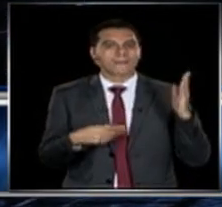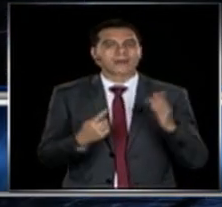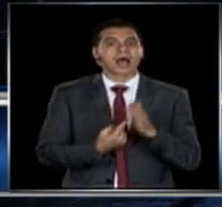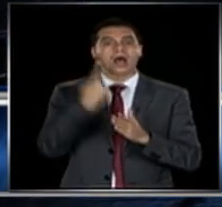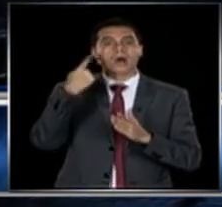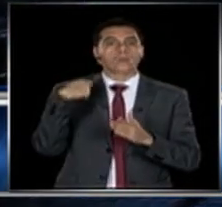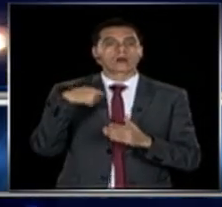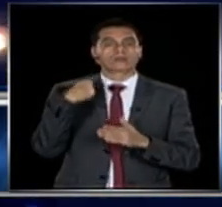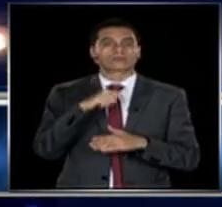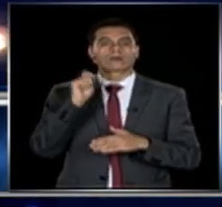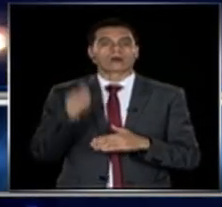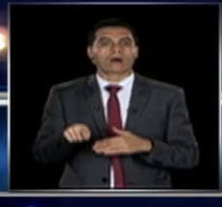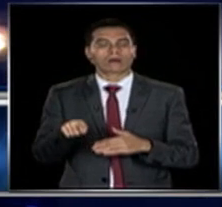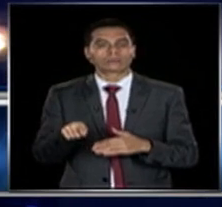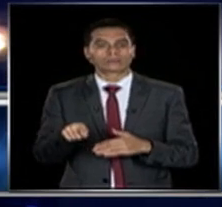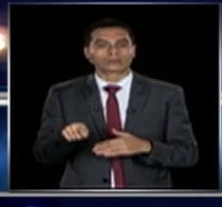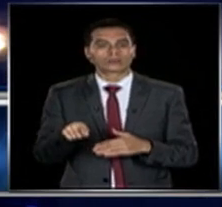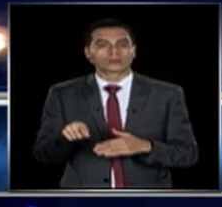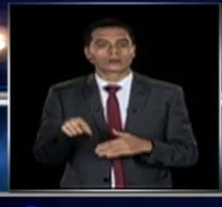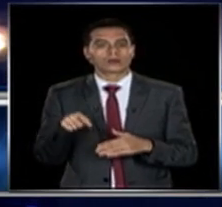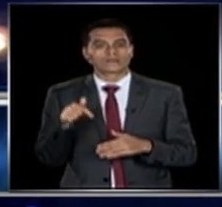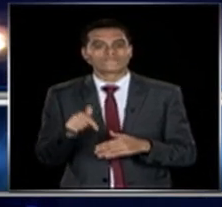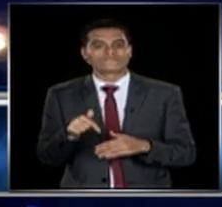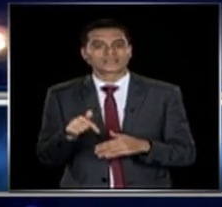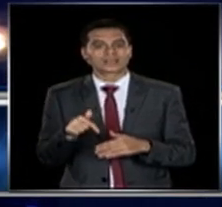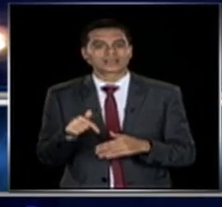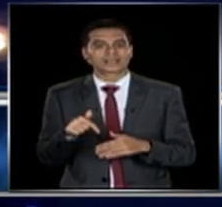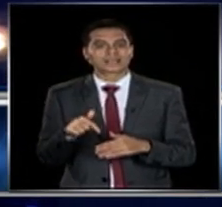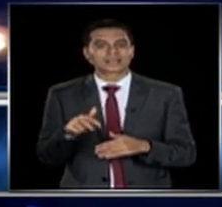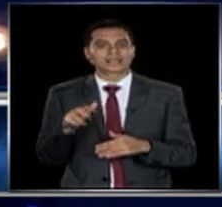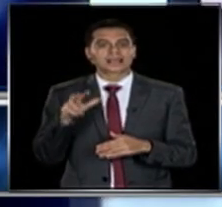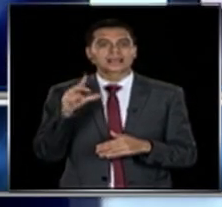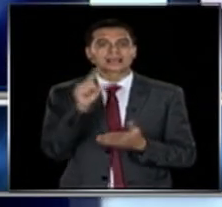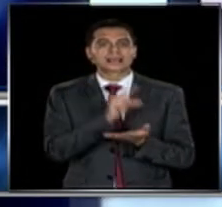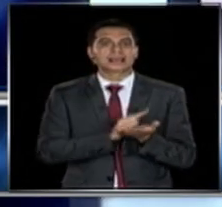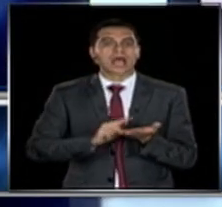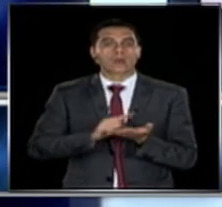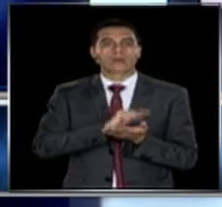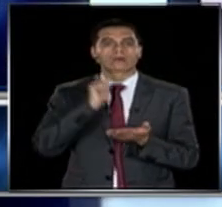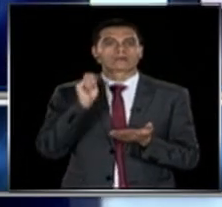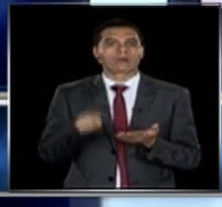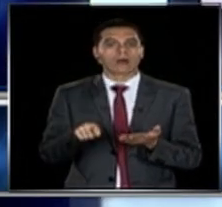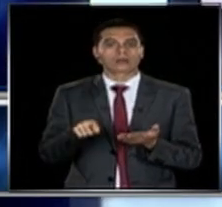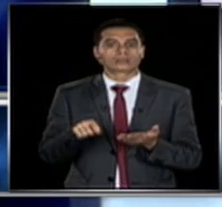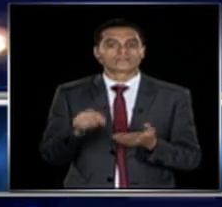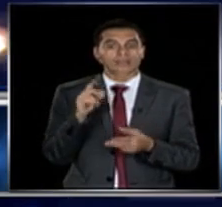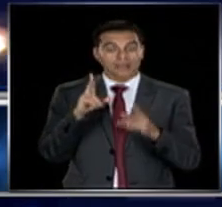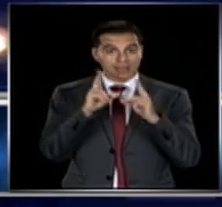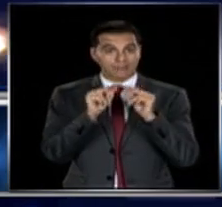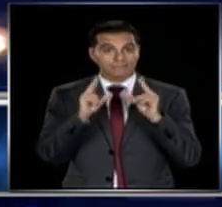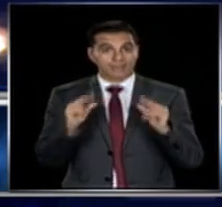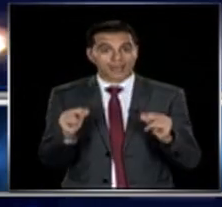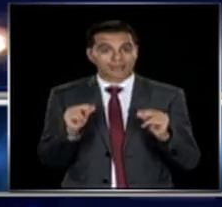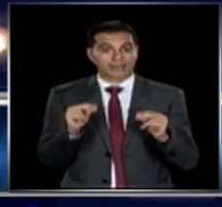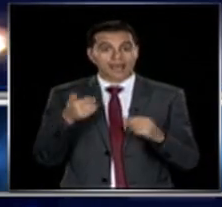أول قاضية عربية في القضاء الجنائي الدولي. لبنان.